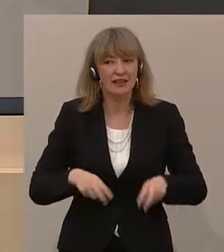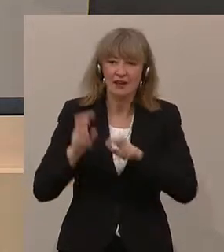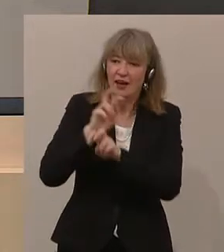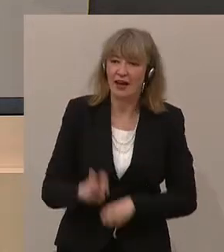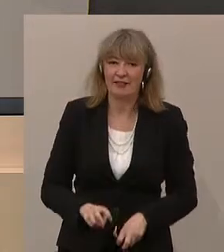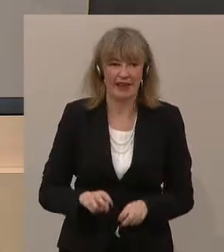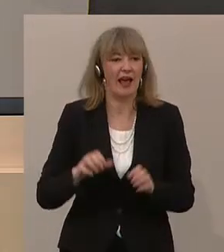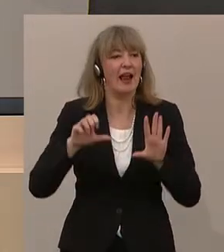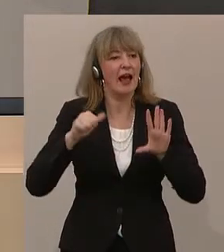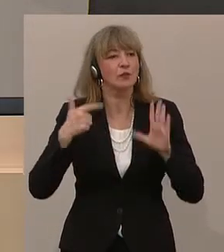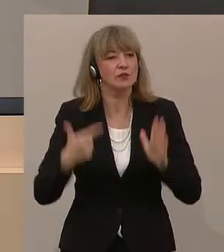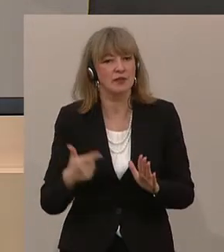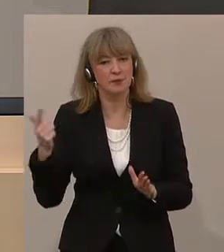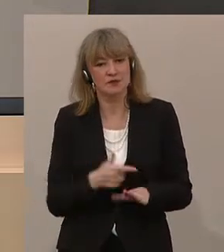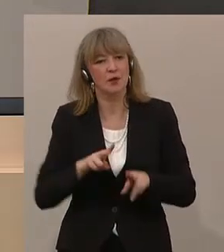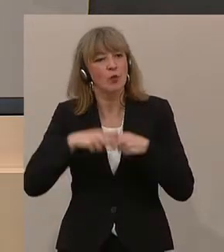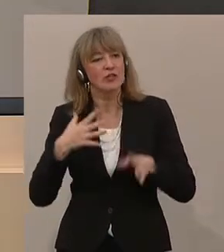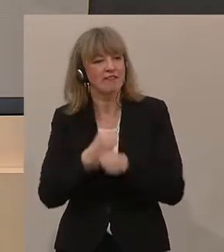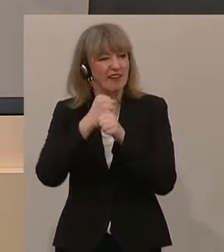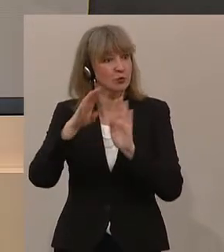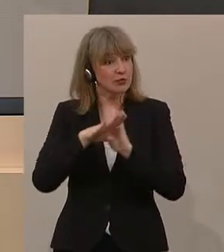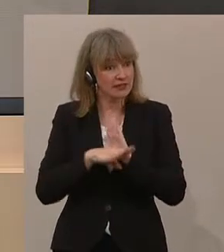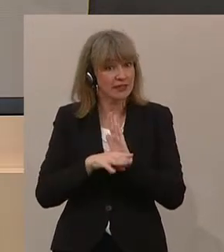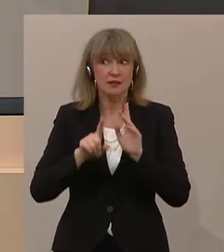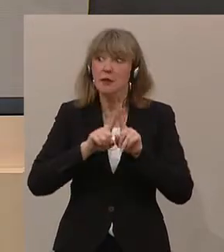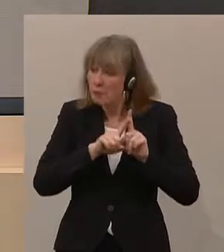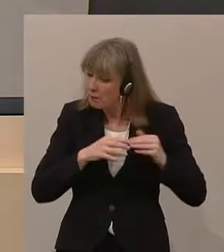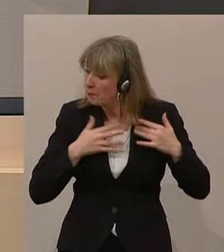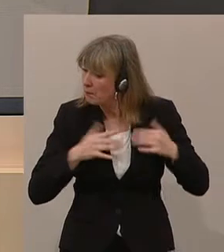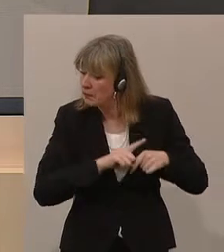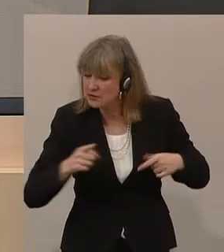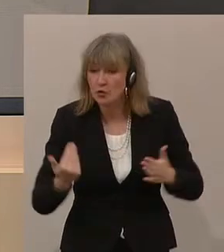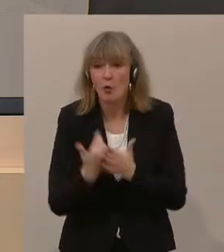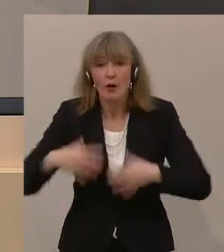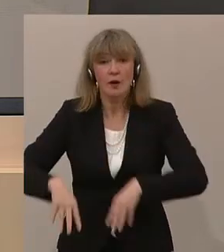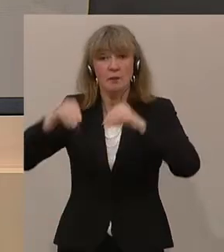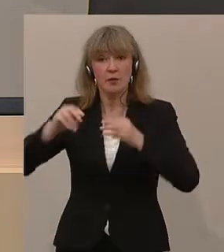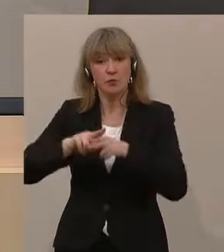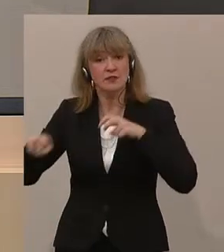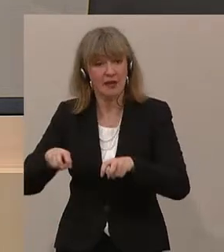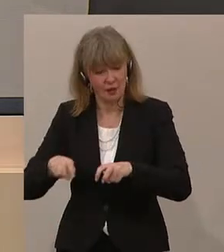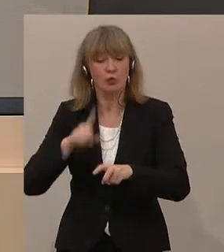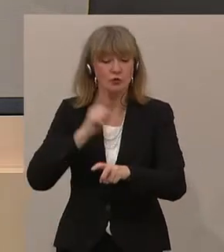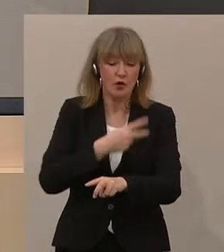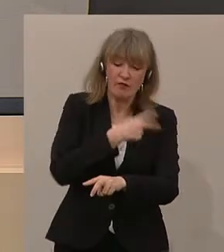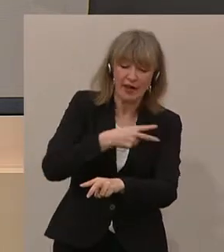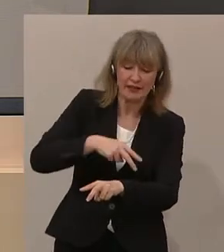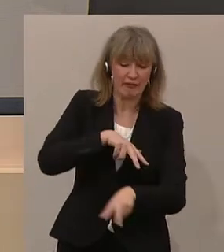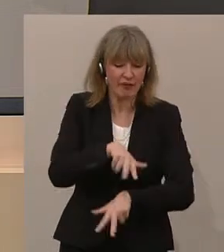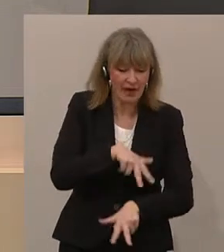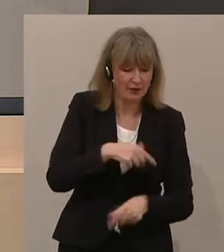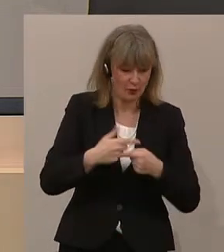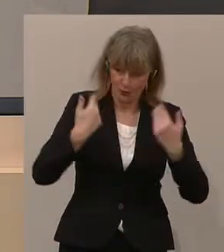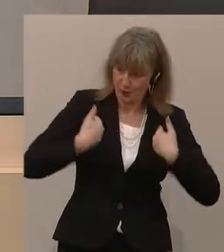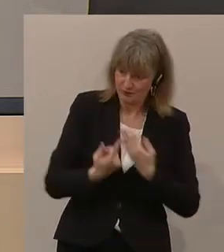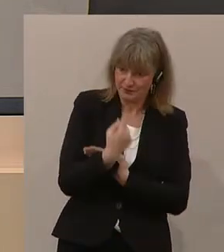Artikel 71 Bundesverfassungsgesetz bis zur Bildung einer neuen Bundesregierung mit der Fortführung der Verwaltung und mich mit